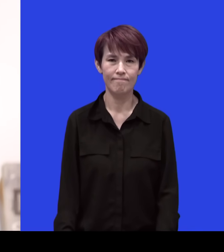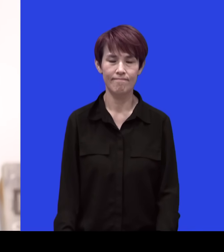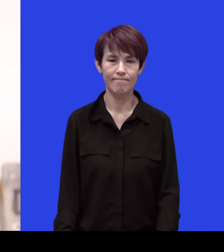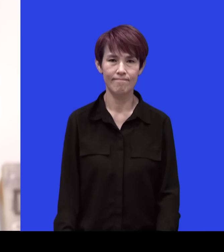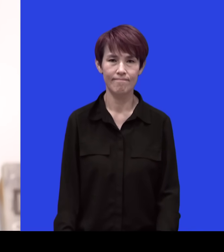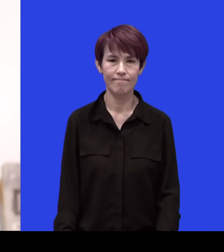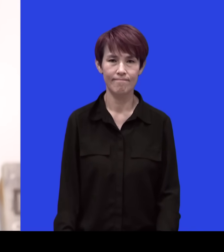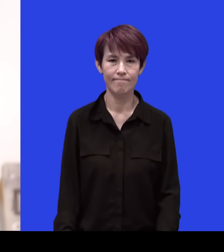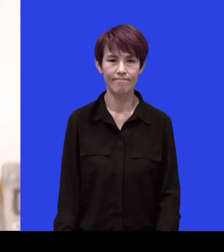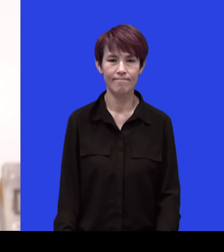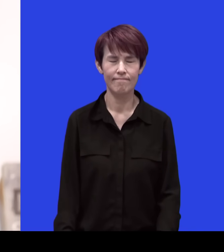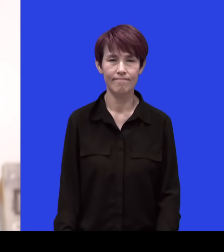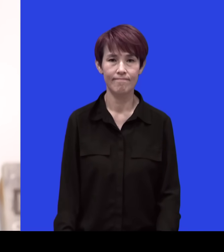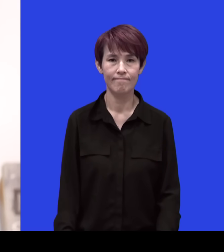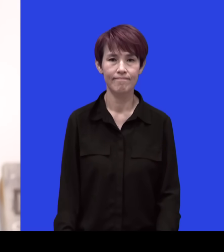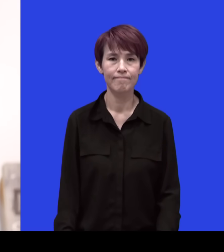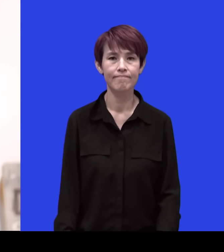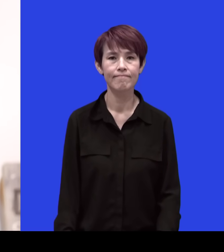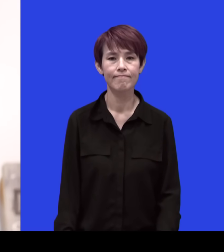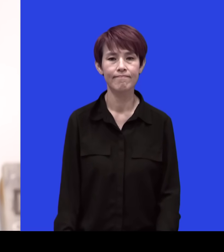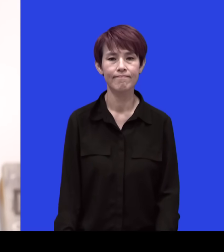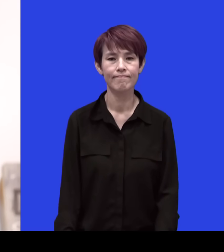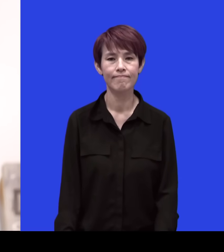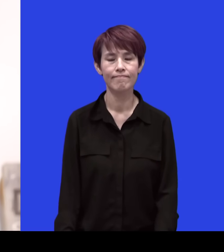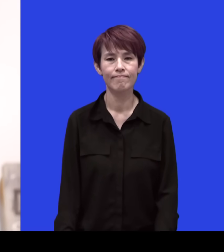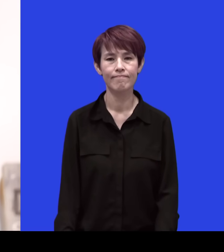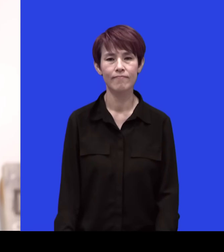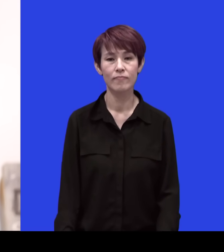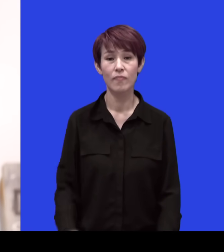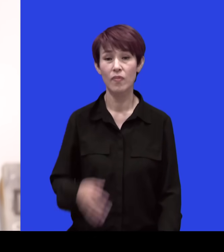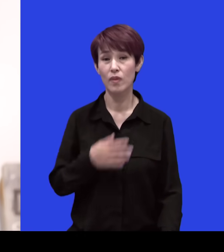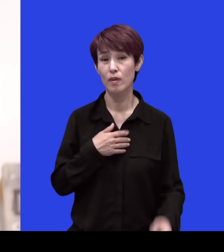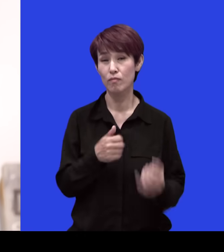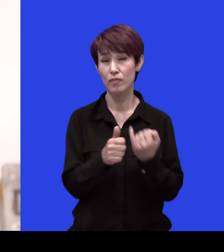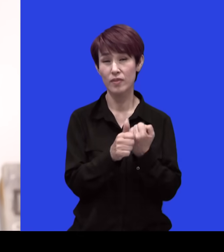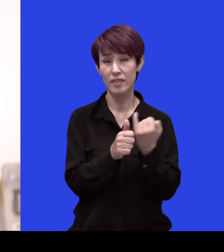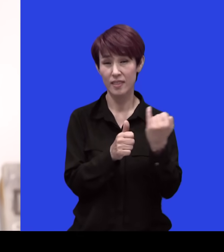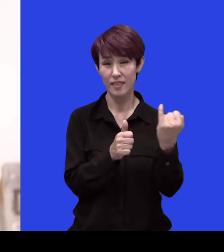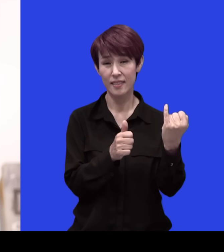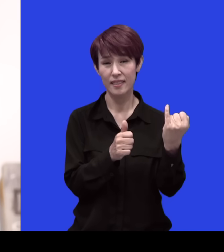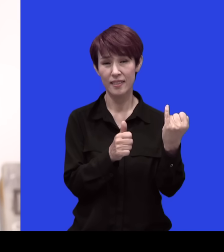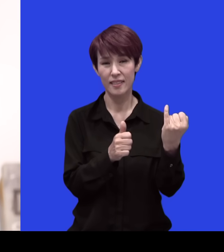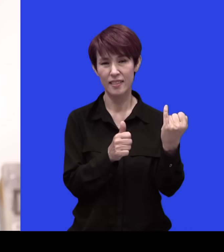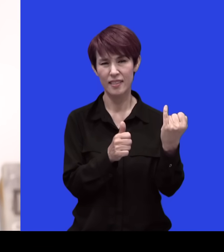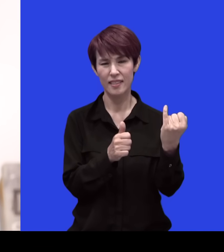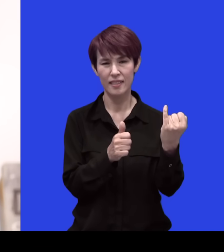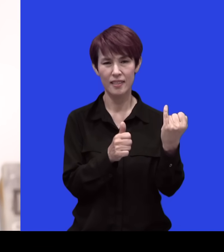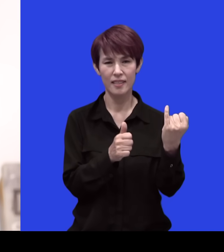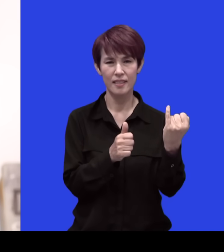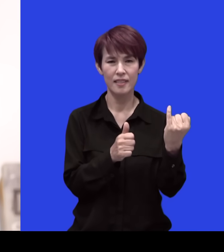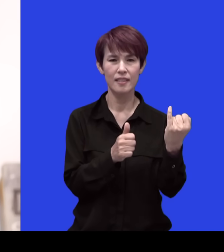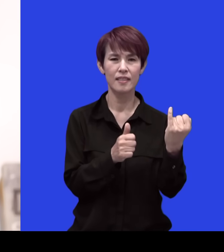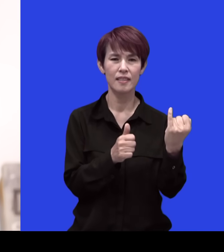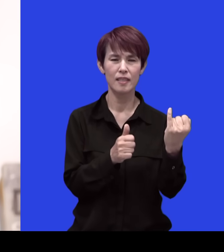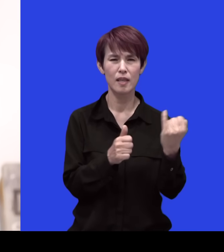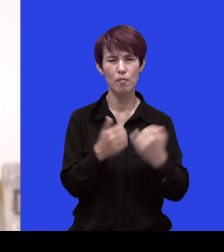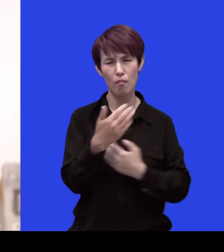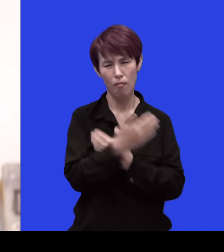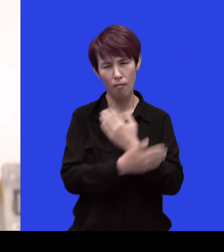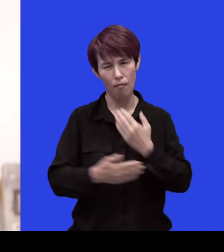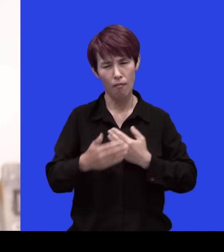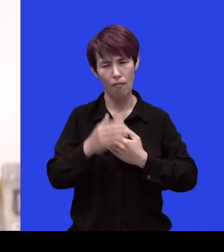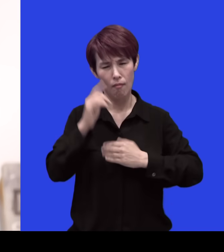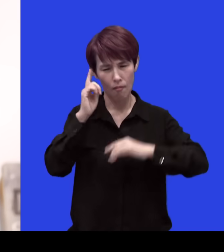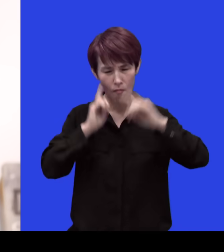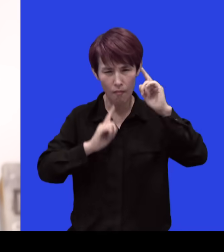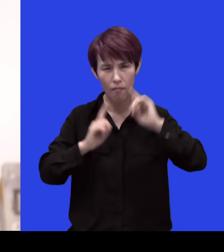목회를 그때부터 하는데 아, 이제 우리 집사람이 그렇게 하면서도 몸은 다 망가졌고 예, 그러면서도 일도 나가야